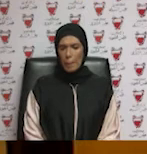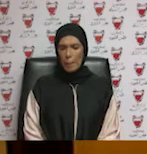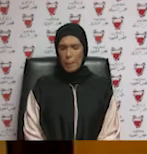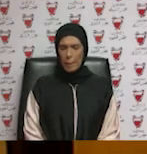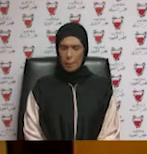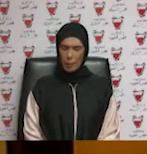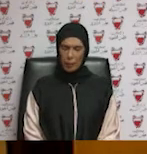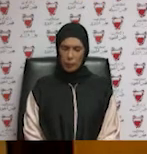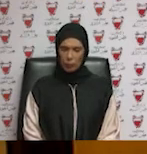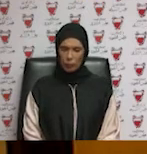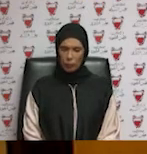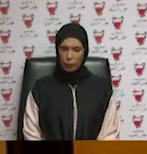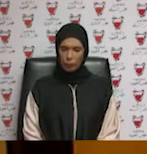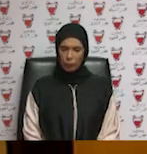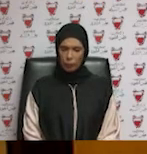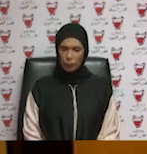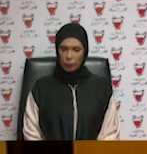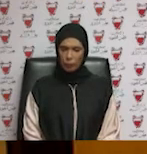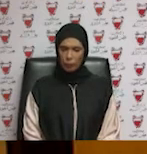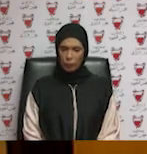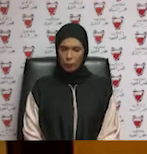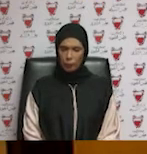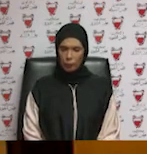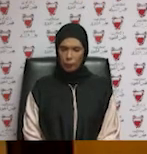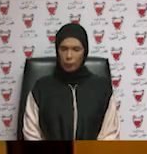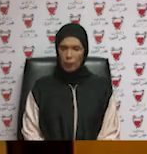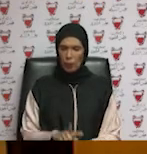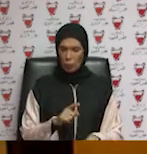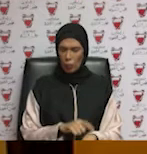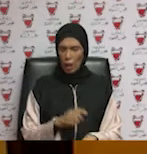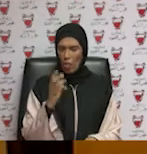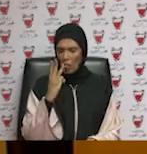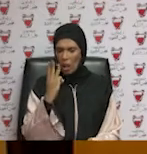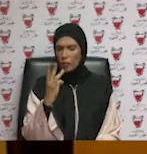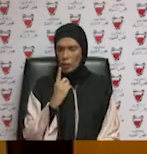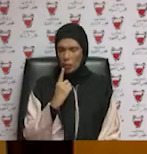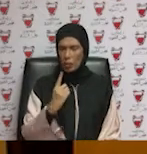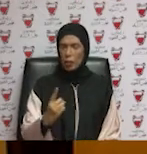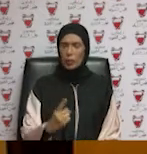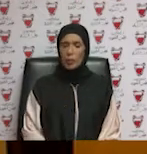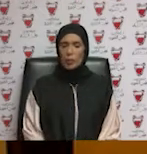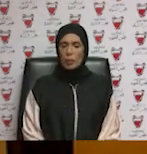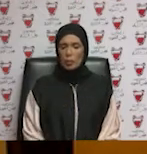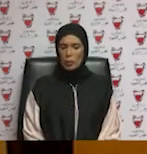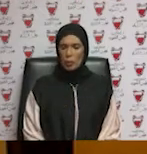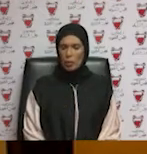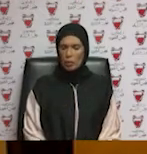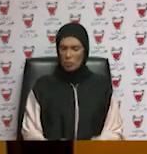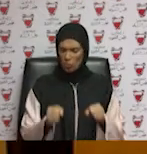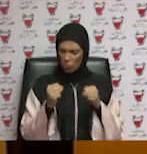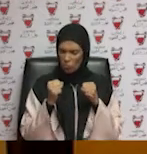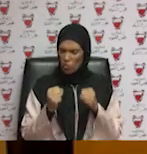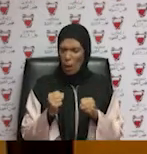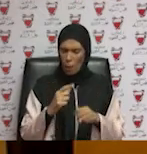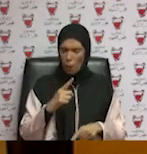فبعدين أيضا موضوع أن يعني مدة 3 سنوات أن هي تشكل عائق ولا تشكل